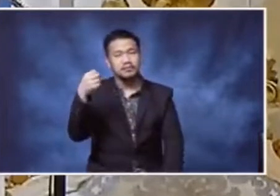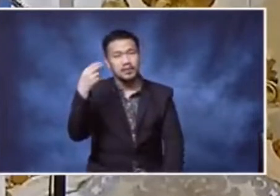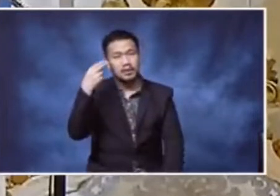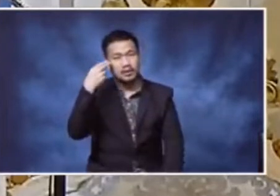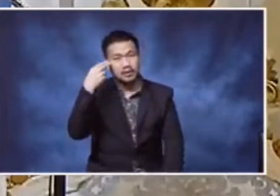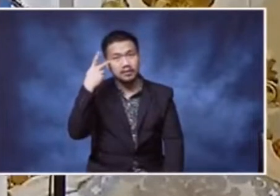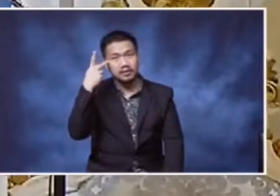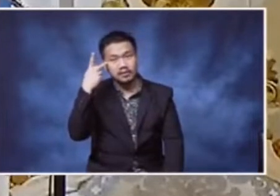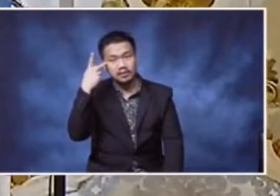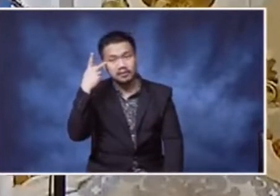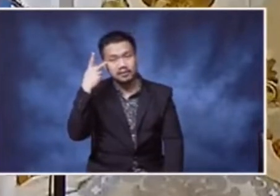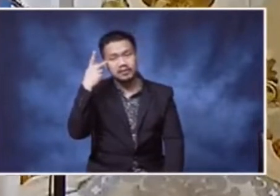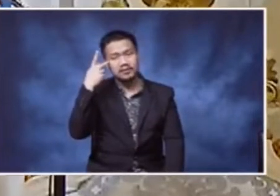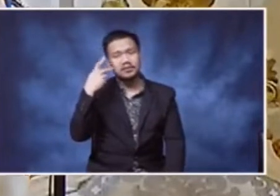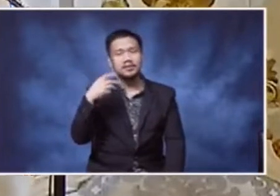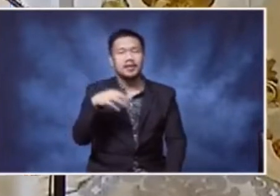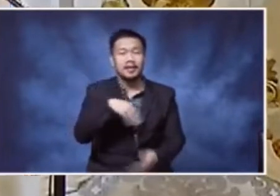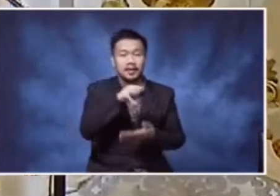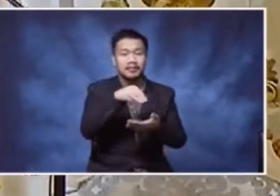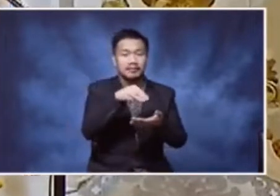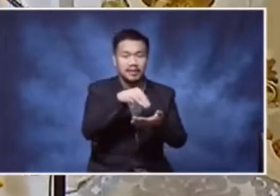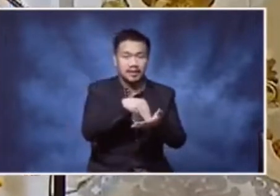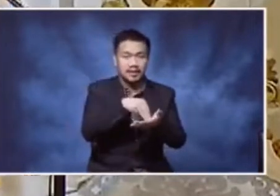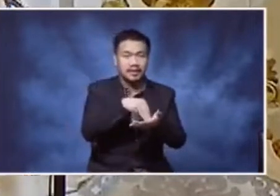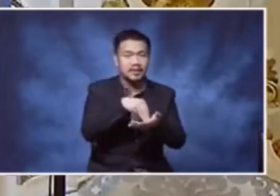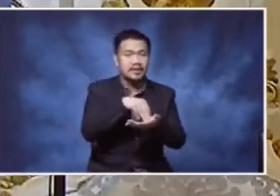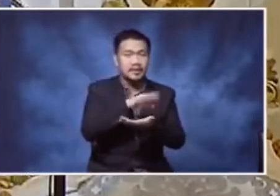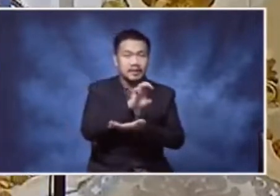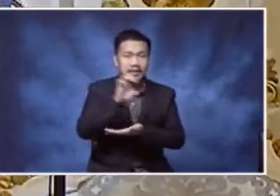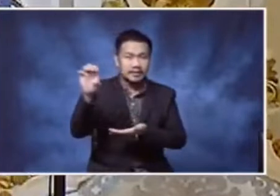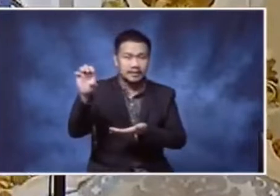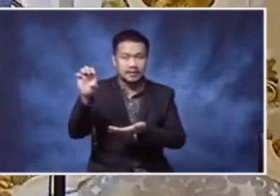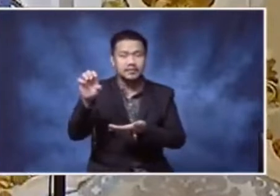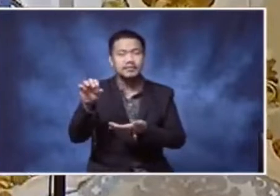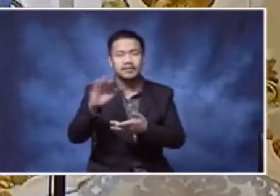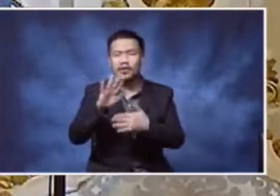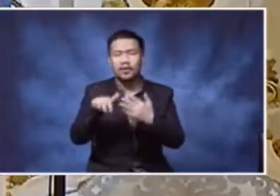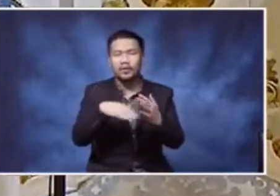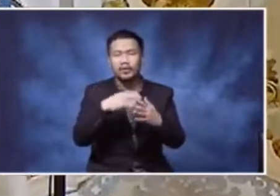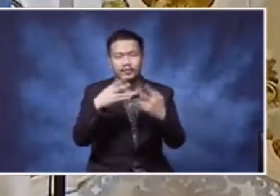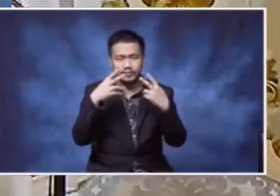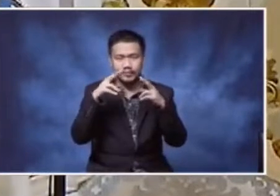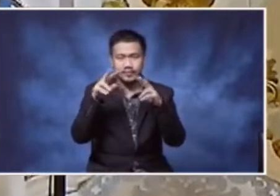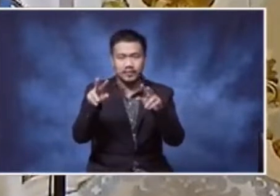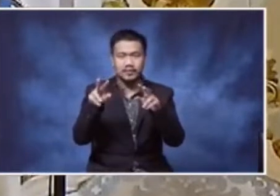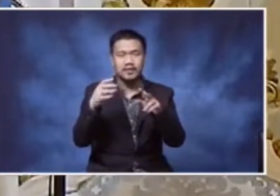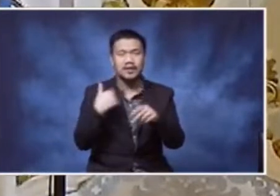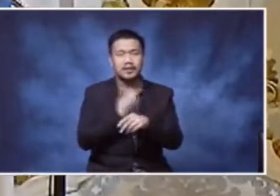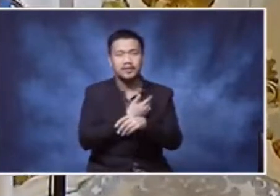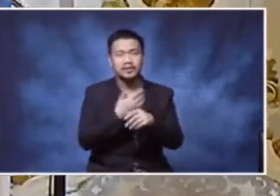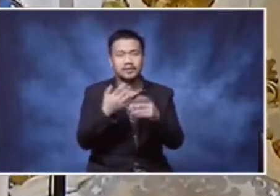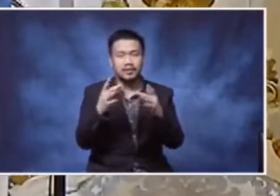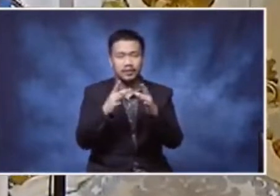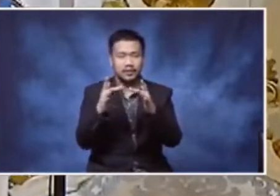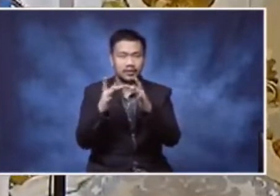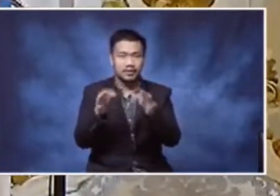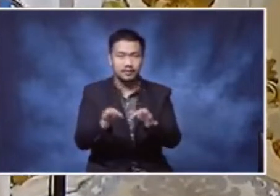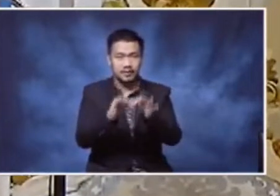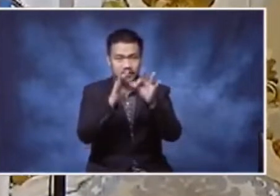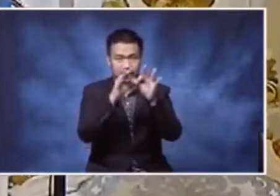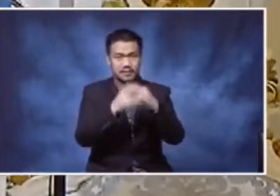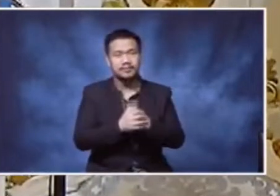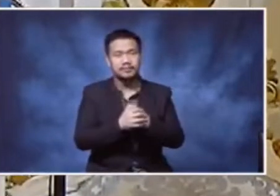Middle East, sinusubaybayan nila ito. No. Sa loob ng siyam na araw, araw-araw iba